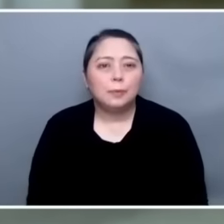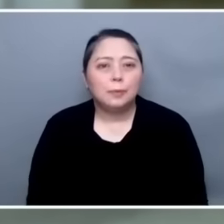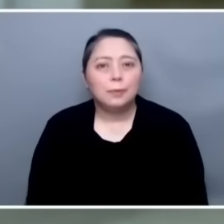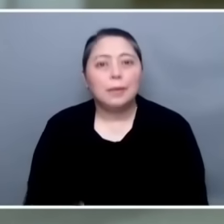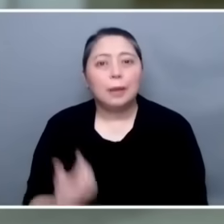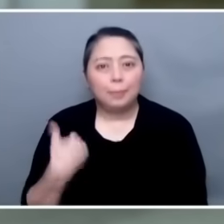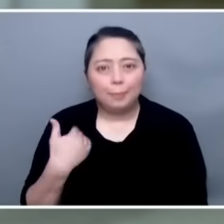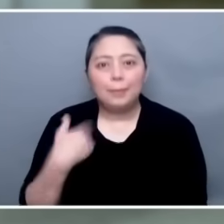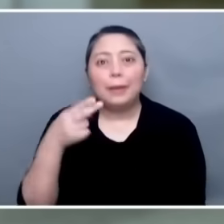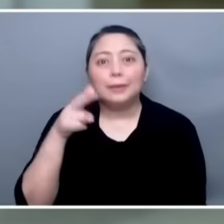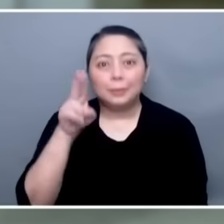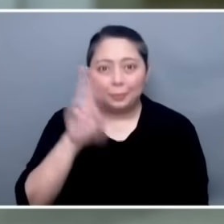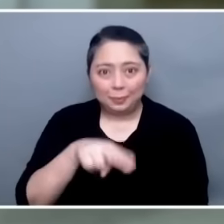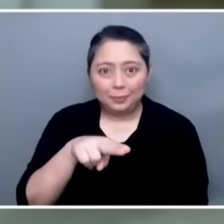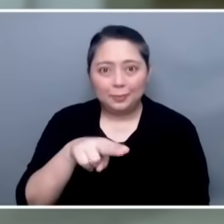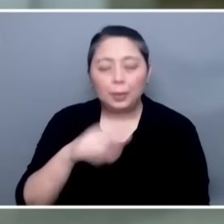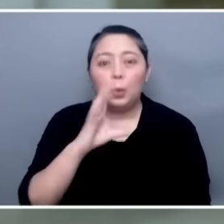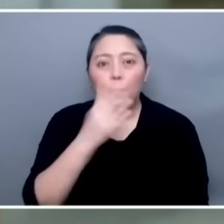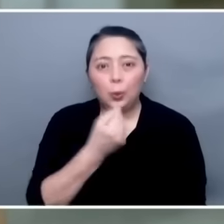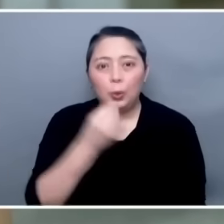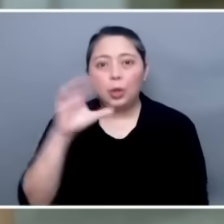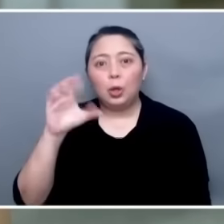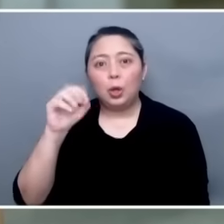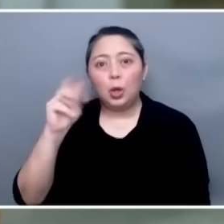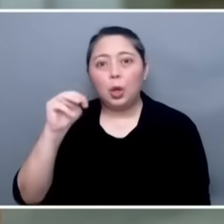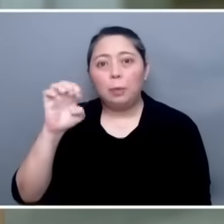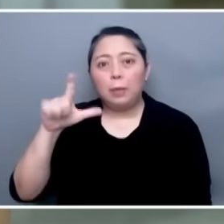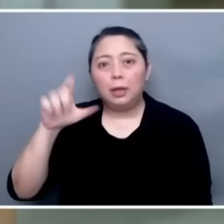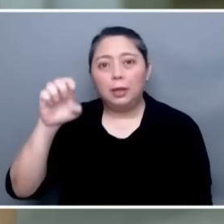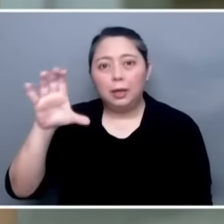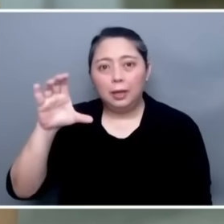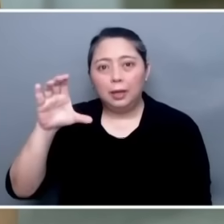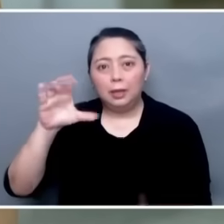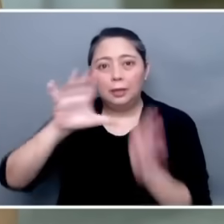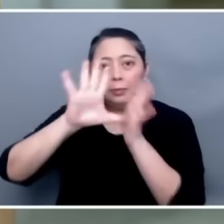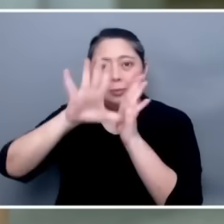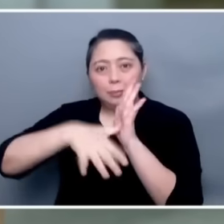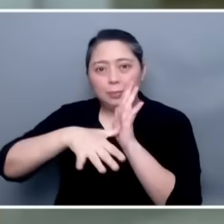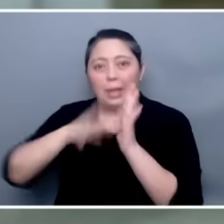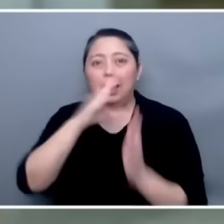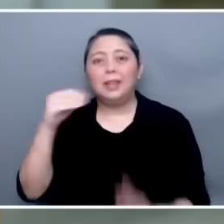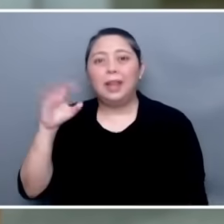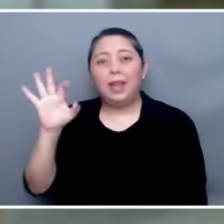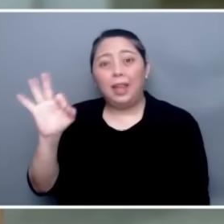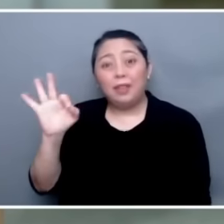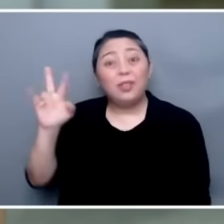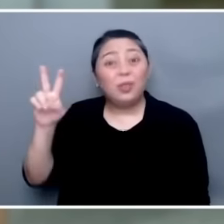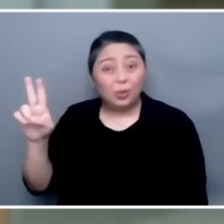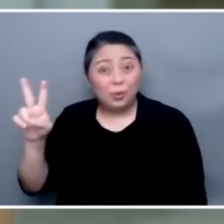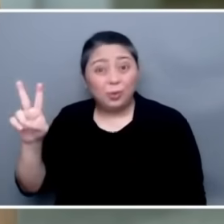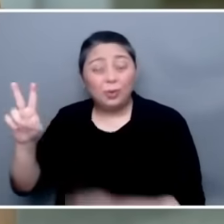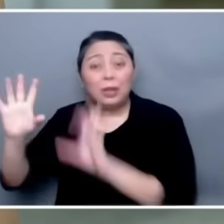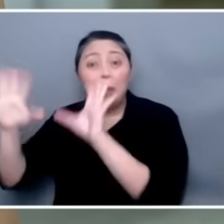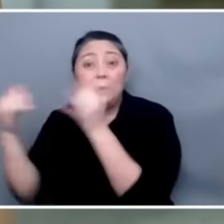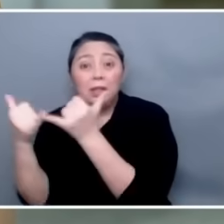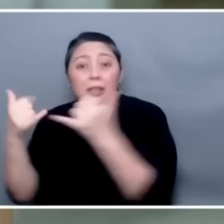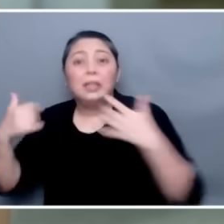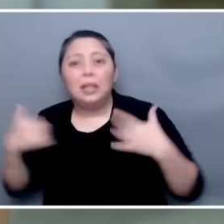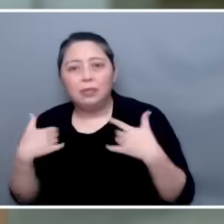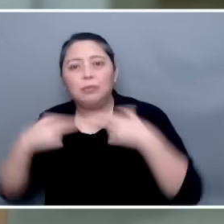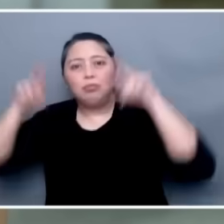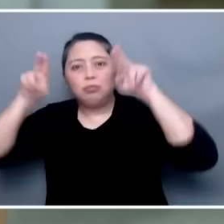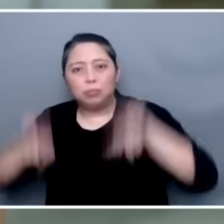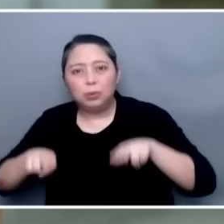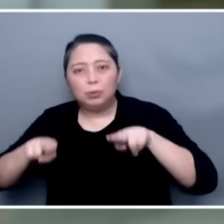Nilagdaan na ng Commission on Elections at F2 Logistics ang kontrata para sa paghahatid ng mga vote counting machines, balota at iba